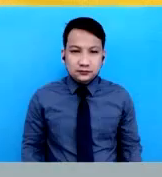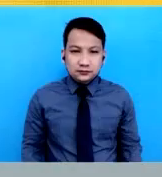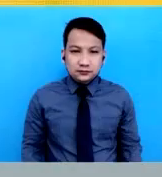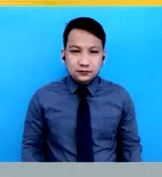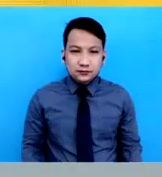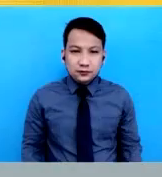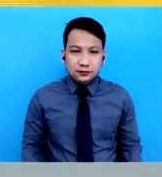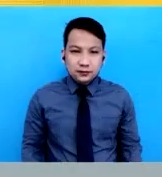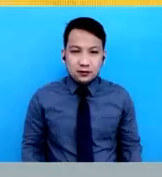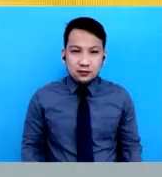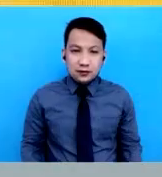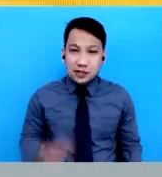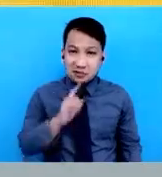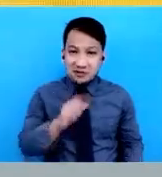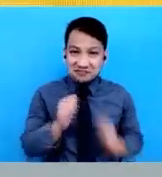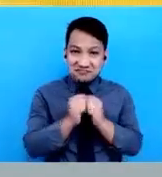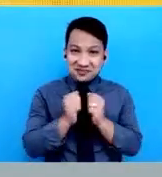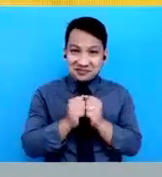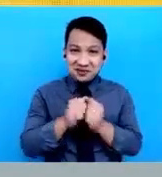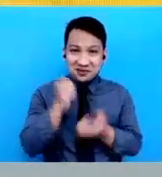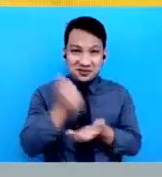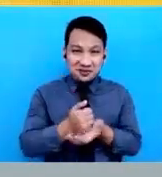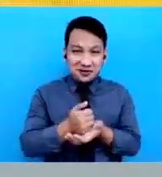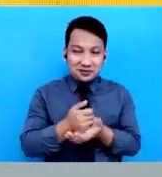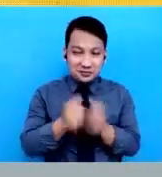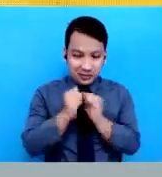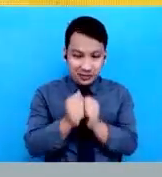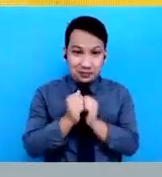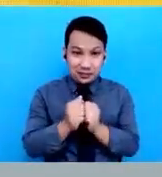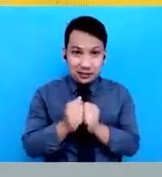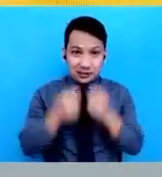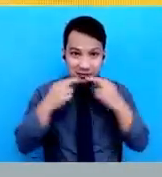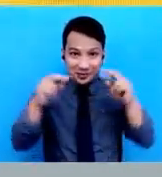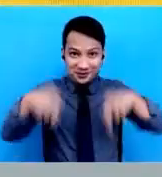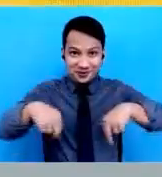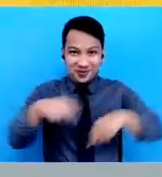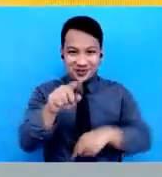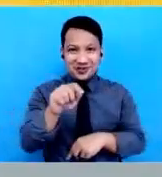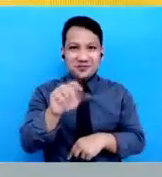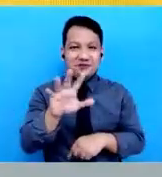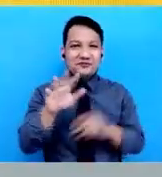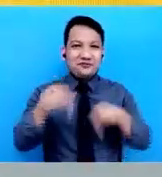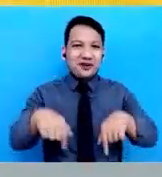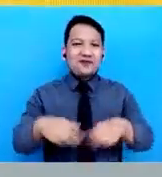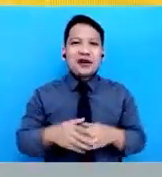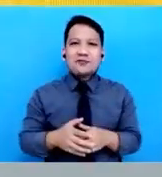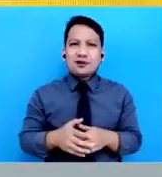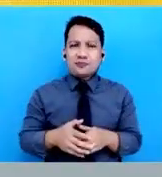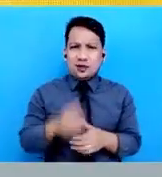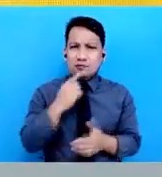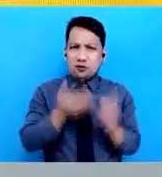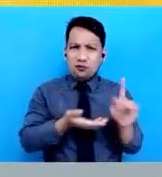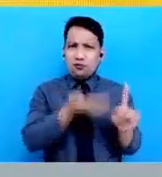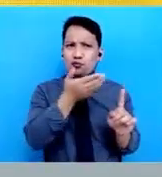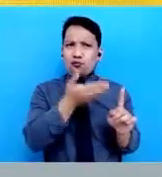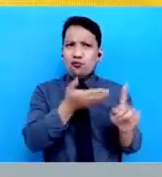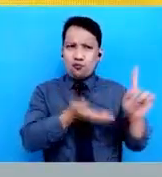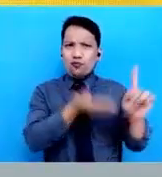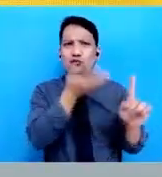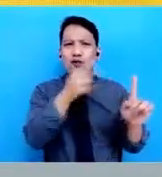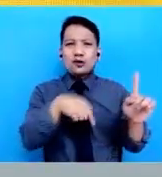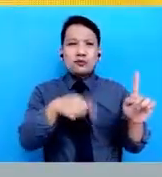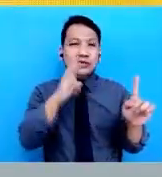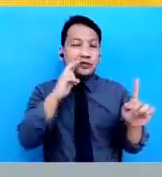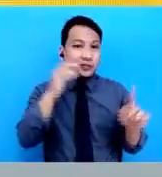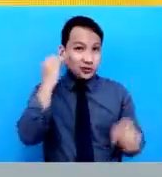Ganap ng kapatid ang ating bagong kasangga sa pagbabalita dito sa Kapatid Network, ang veteran journalist na si Julius Babaw.